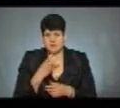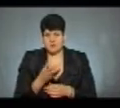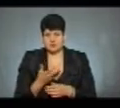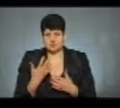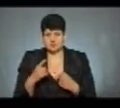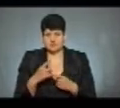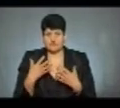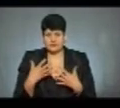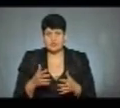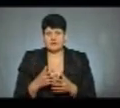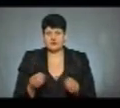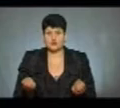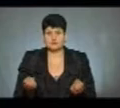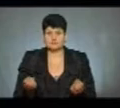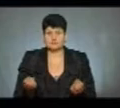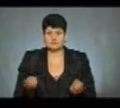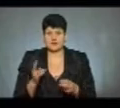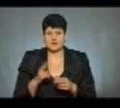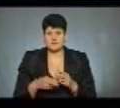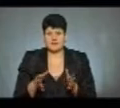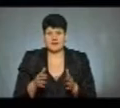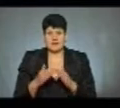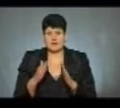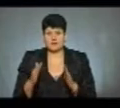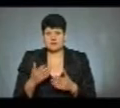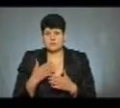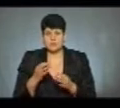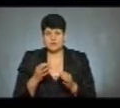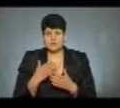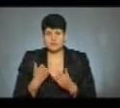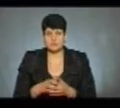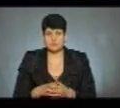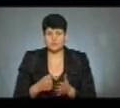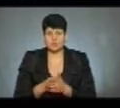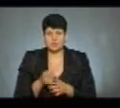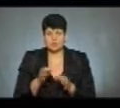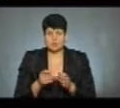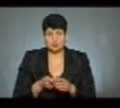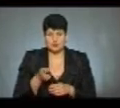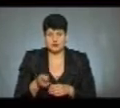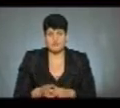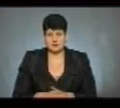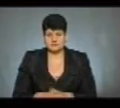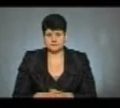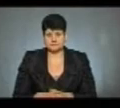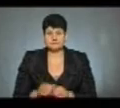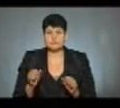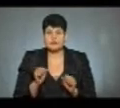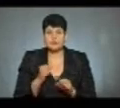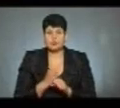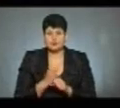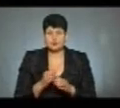вже все, капець. Ні кіоска нема, нічого нема. До суду буду подавати. Керівник робочої